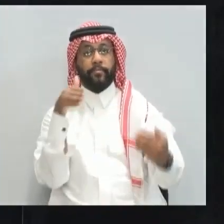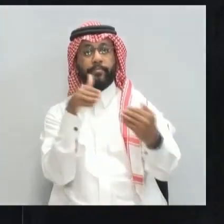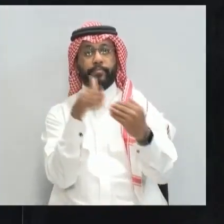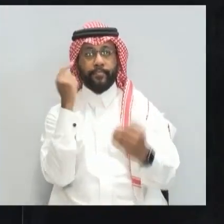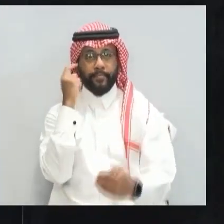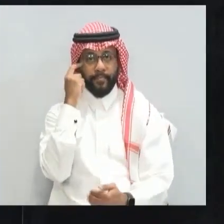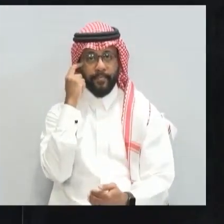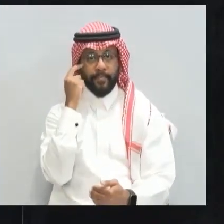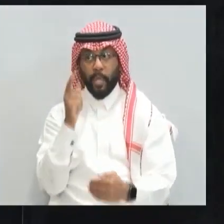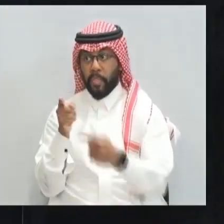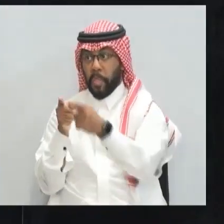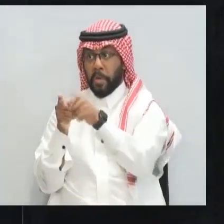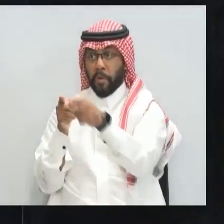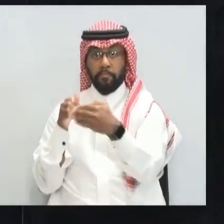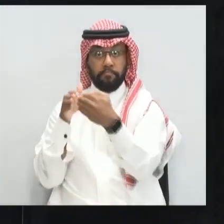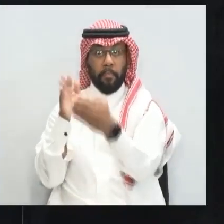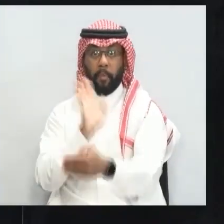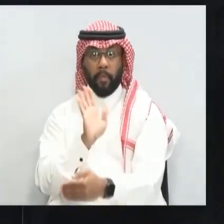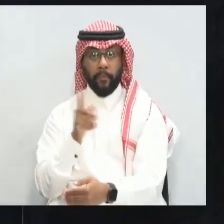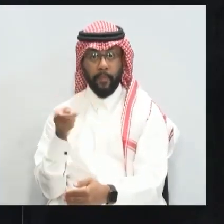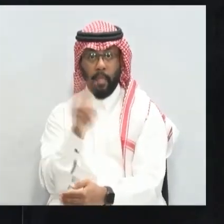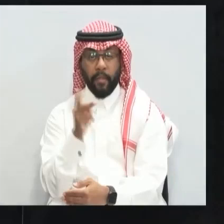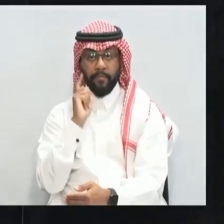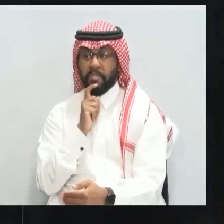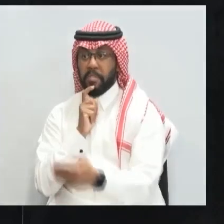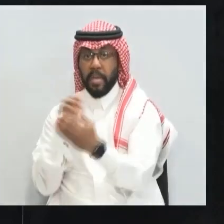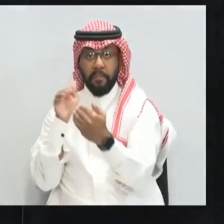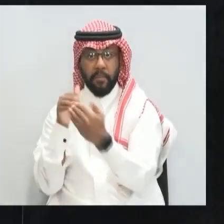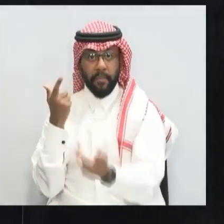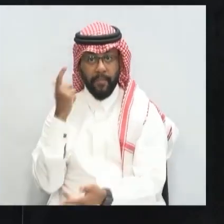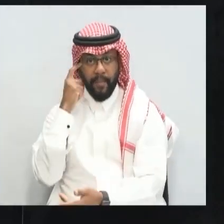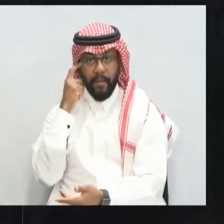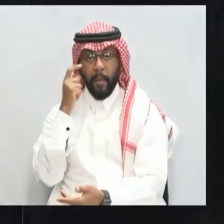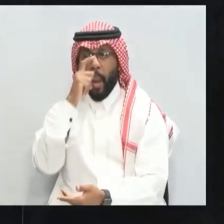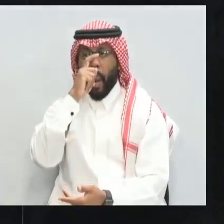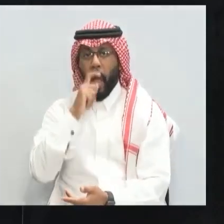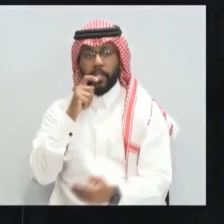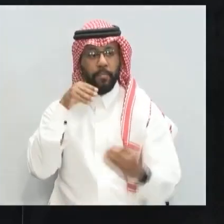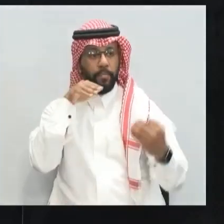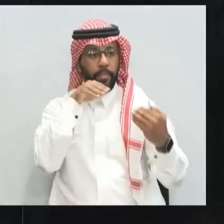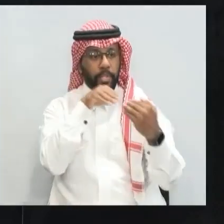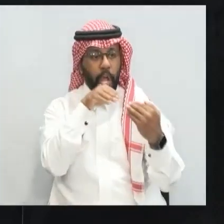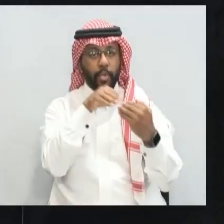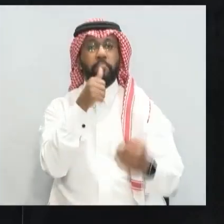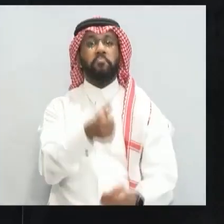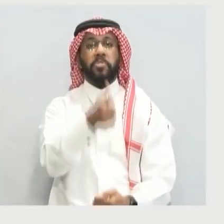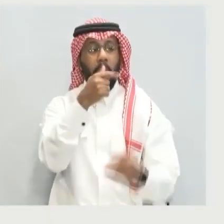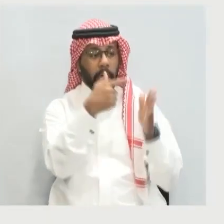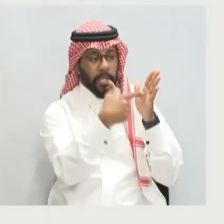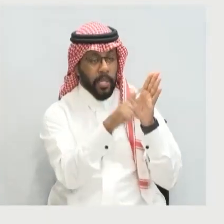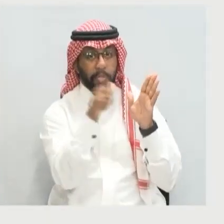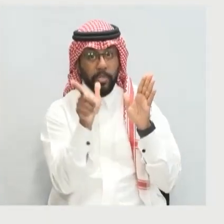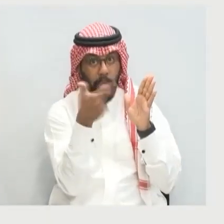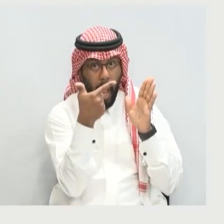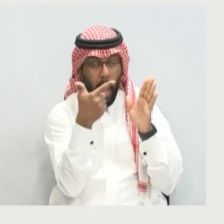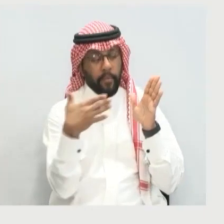بعضها كان اتجاهها صحيح ولكن لا تعطيني لعدم وجود طاقه كافيه بعضها اساسا الاتجاه غير صحيح اذا الاولا